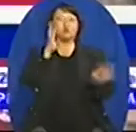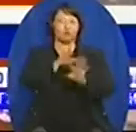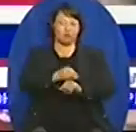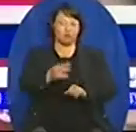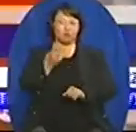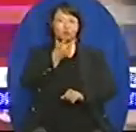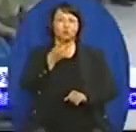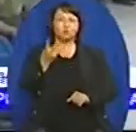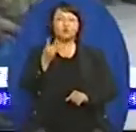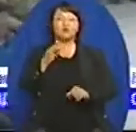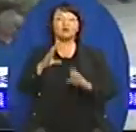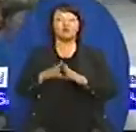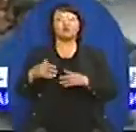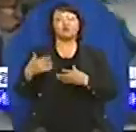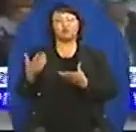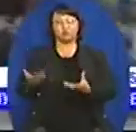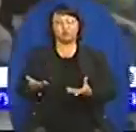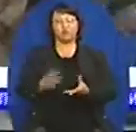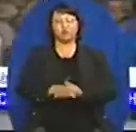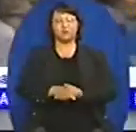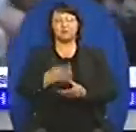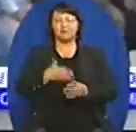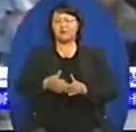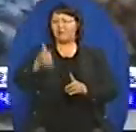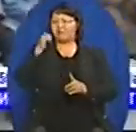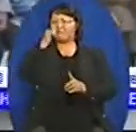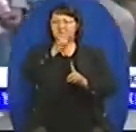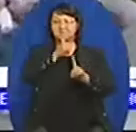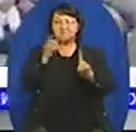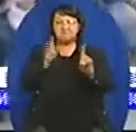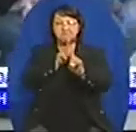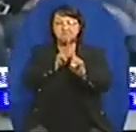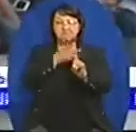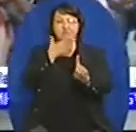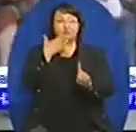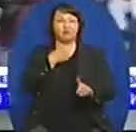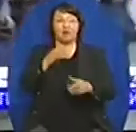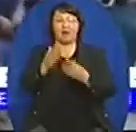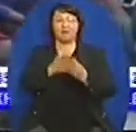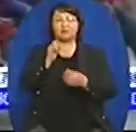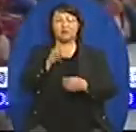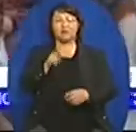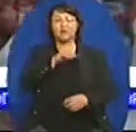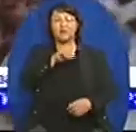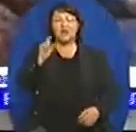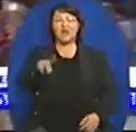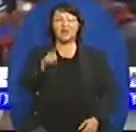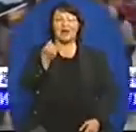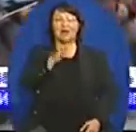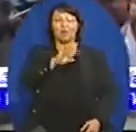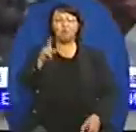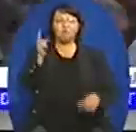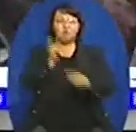байна. Миний ард хинч нуугдах ёсгүй, байвлгал хэл ахвал буруу бүхэнтэй алагчиллгүй тэмцэнэ гэж нэр дэвшигч